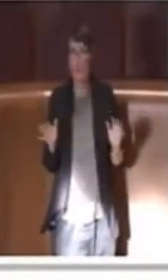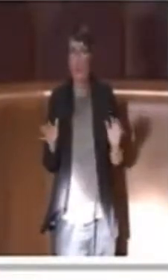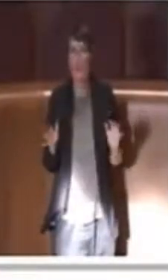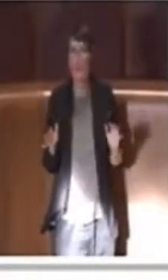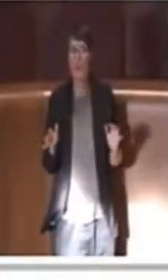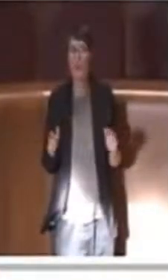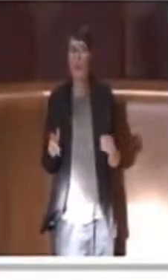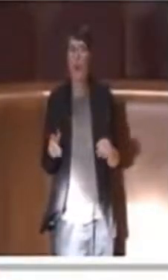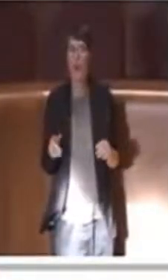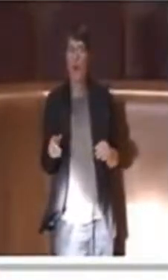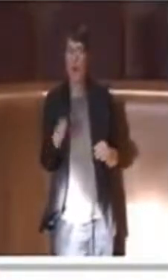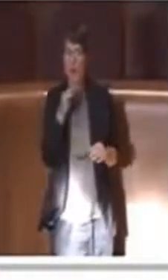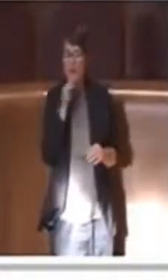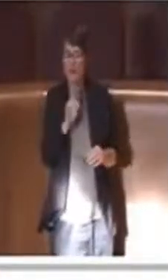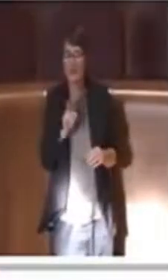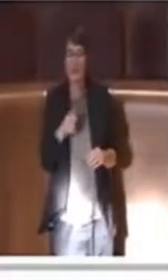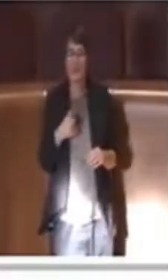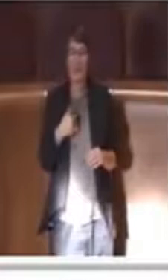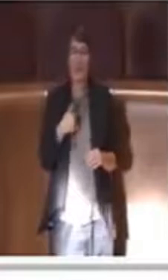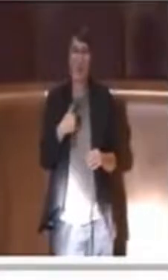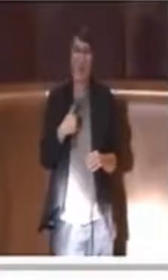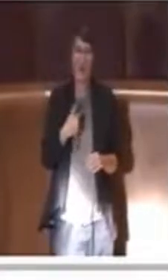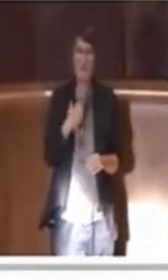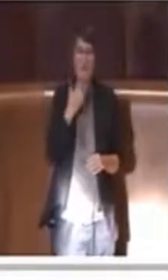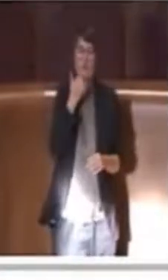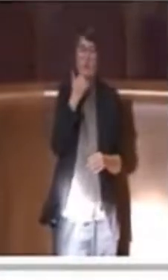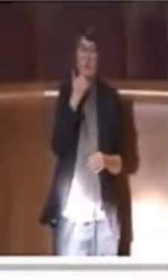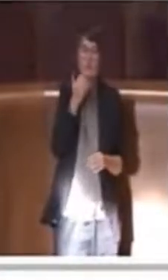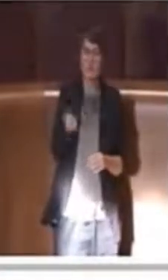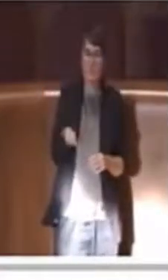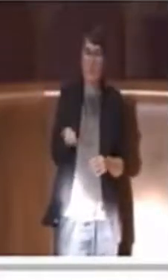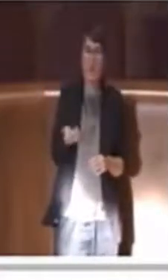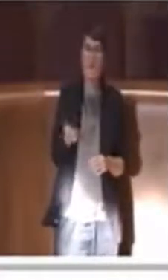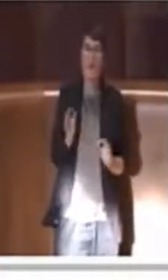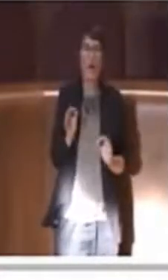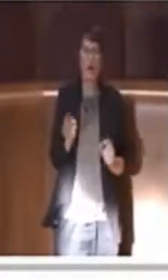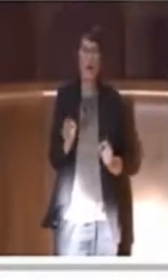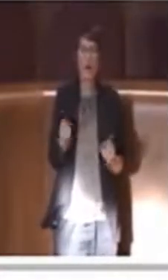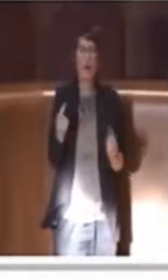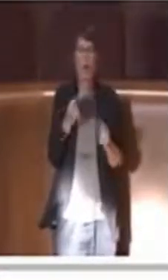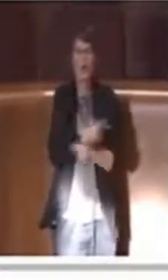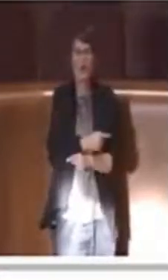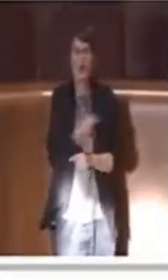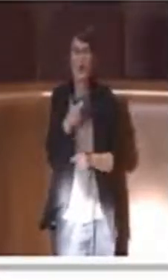ne freghiamo, ma perché siamo proprio su questo argomento. Grazie.